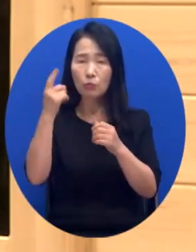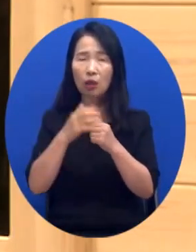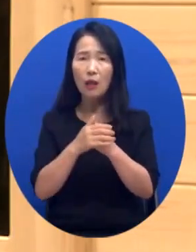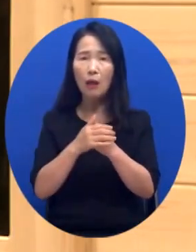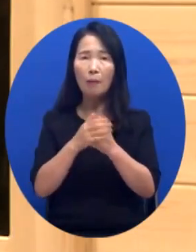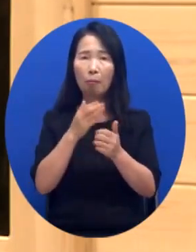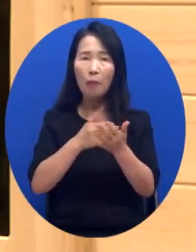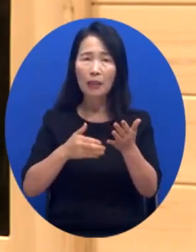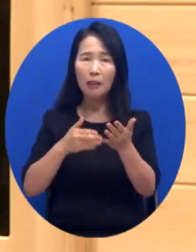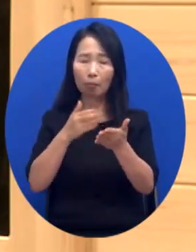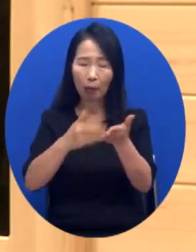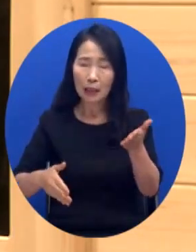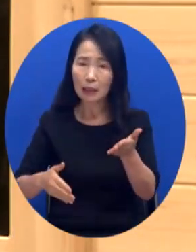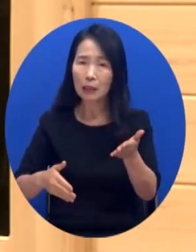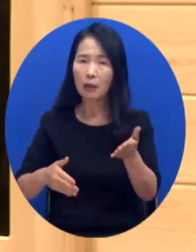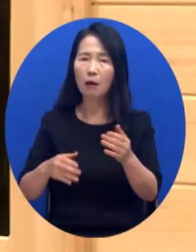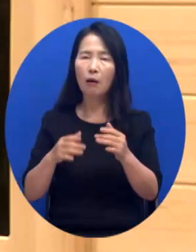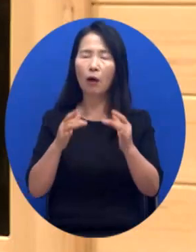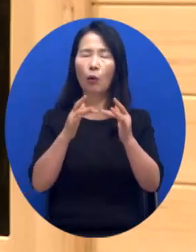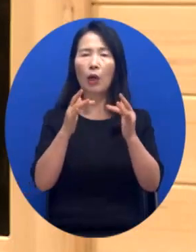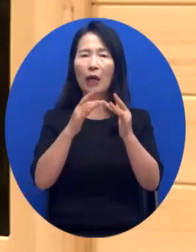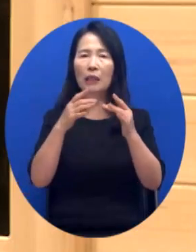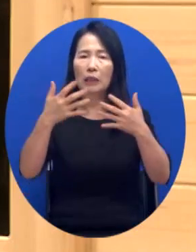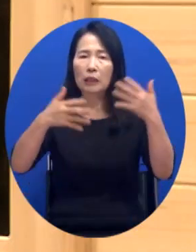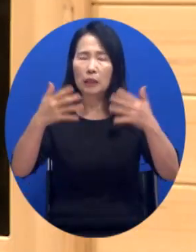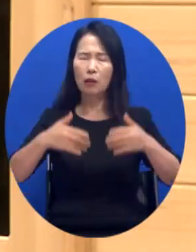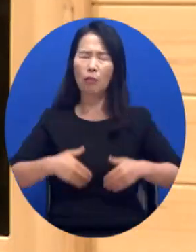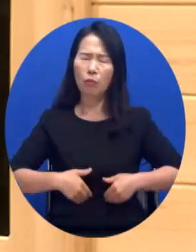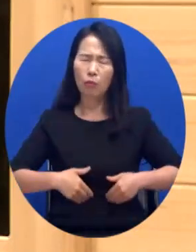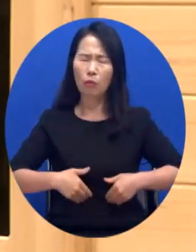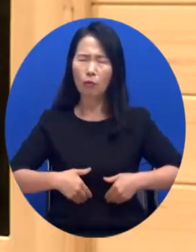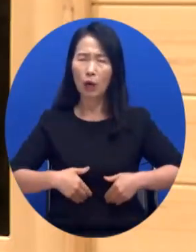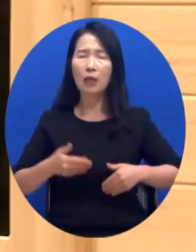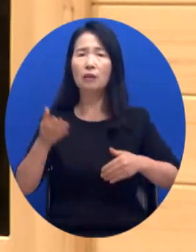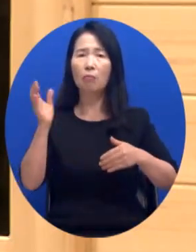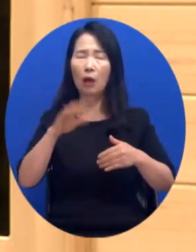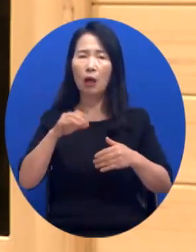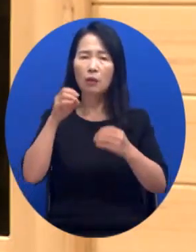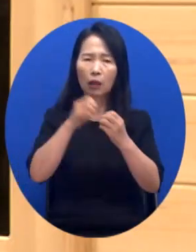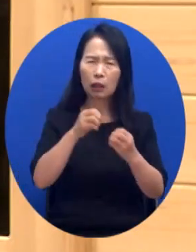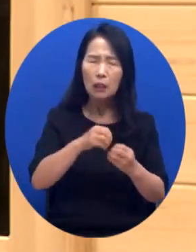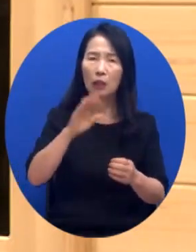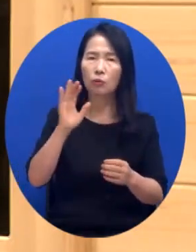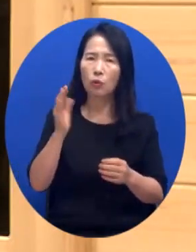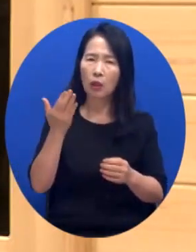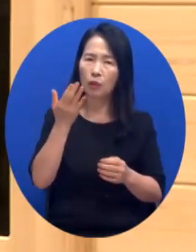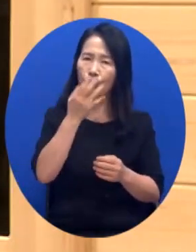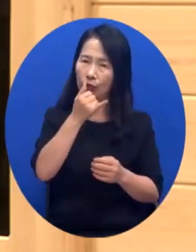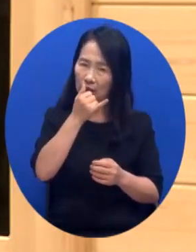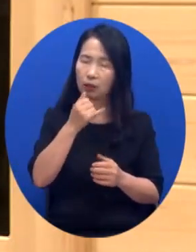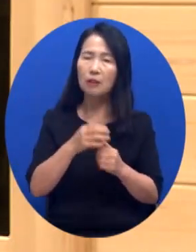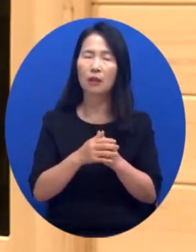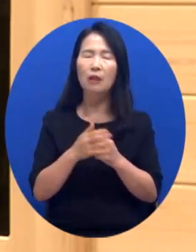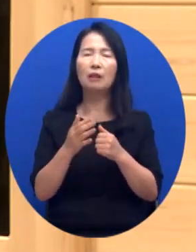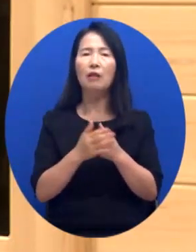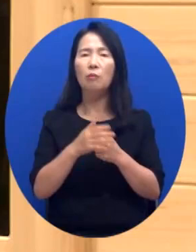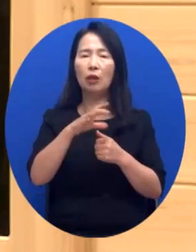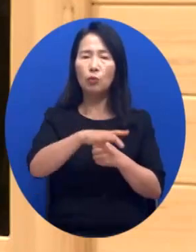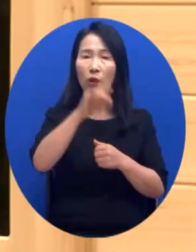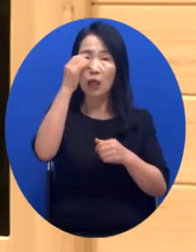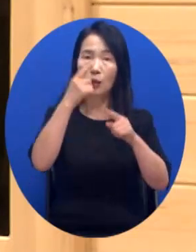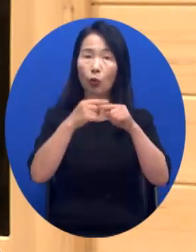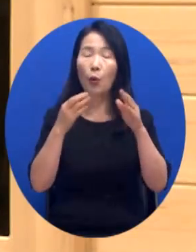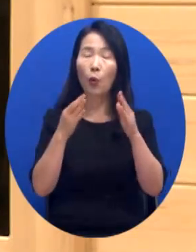온라인 어쩔 수 없이 해야 되지만 온라인화 체질화되어 있을 수 있고요. 그래서 이제 초대교회